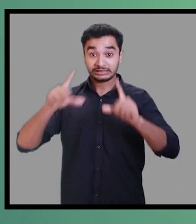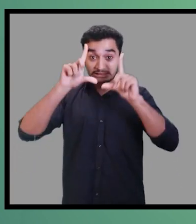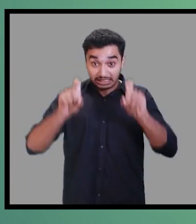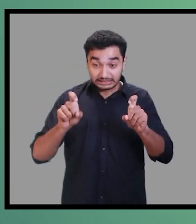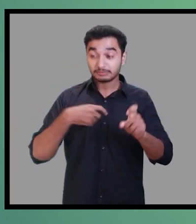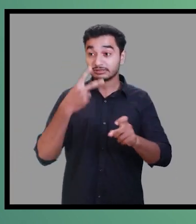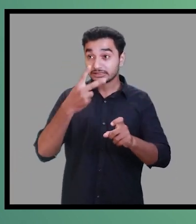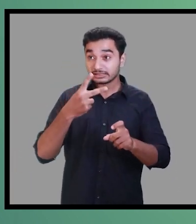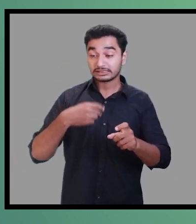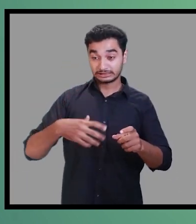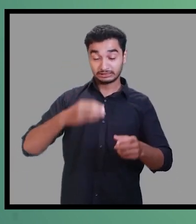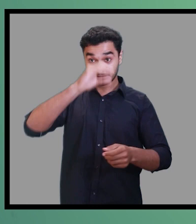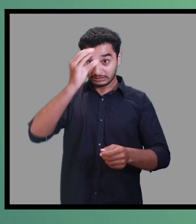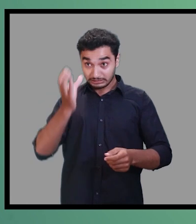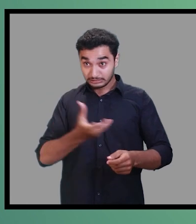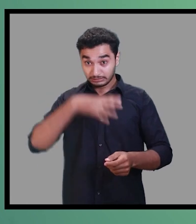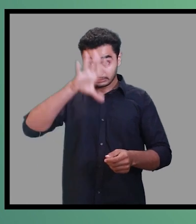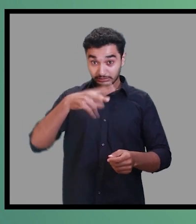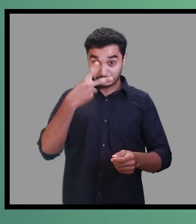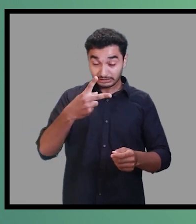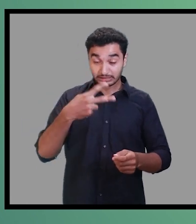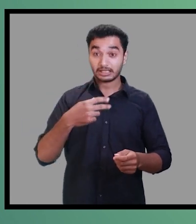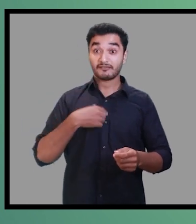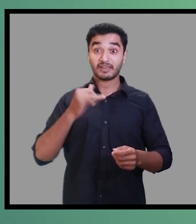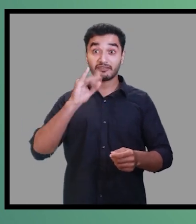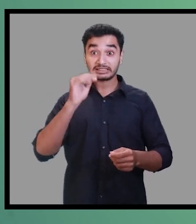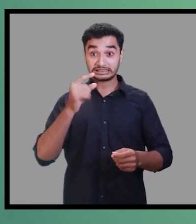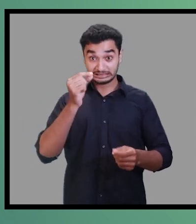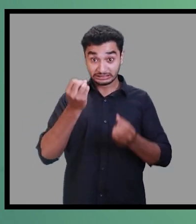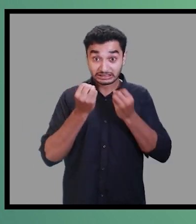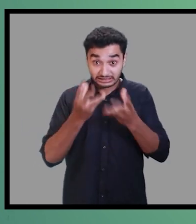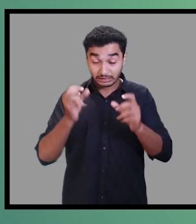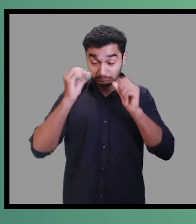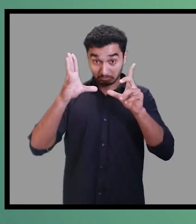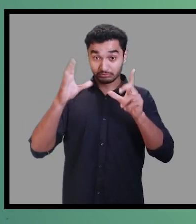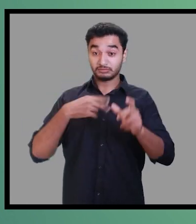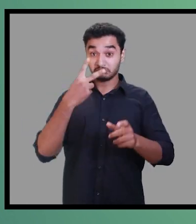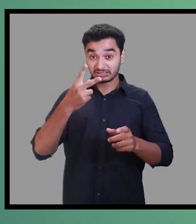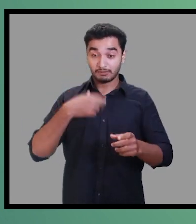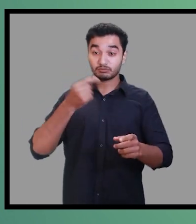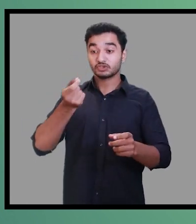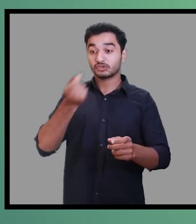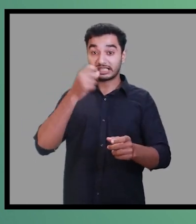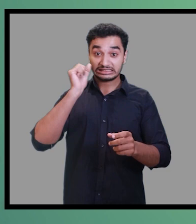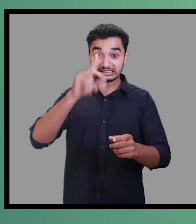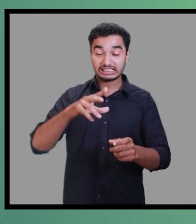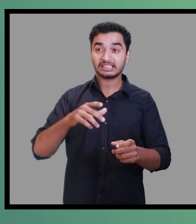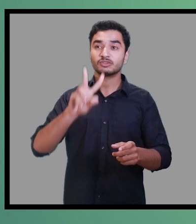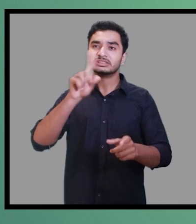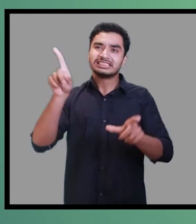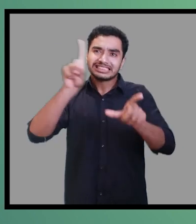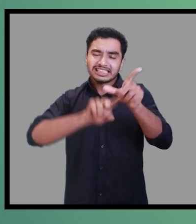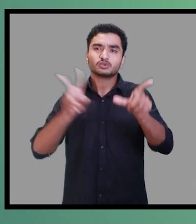کی اینڈوسکوپی کر کے وہ دیکھیں کہ وہ جراثیم ایچ پلورائی زندہ ہے، تو اس کے لیے پھر ہم اینٹی بایوٹک کا کورس دیتے ہیں جو